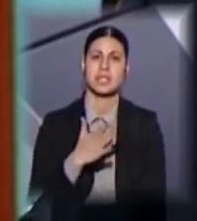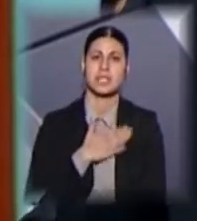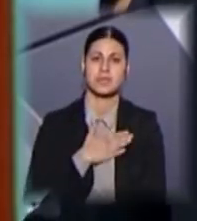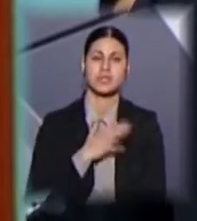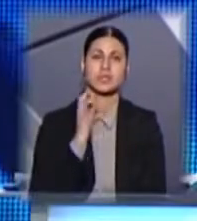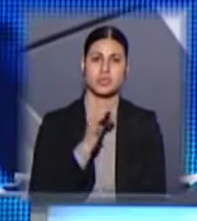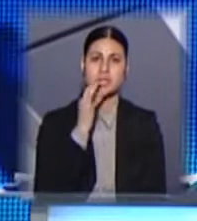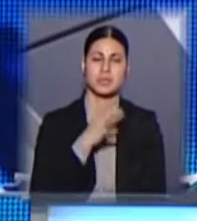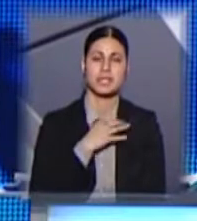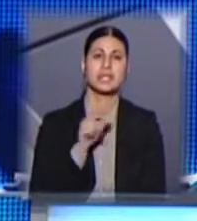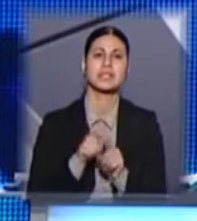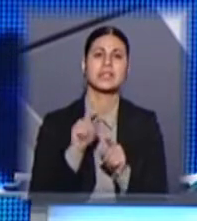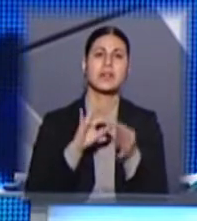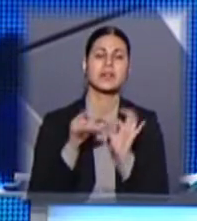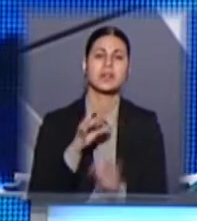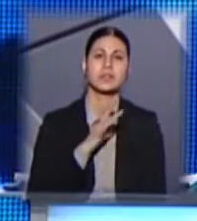შეგიძლიათ ეს ფრაზები გითხრათ?